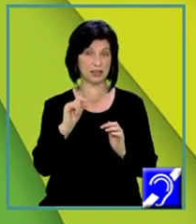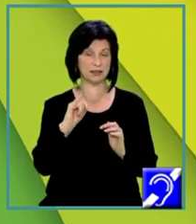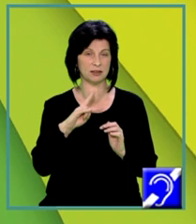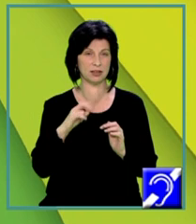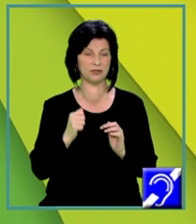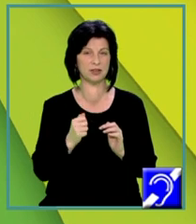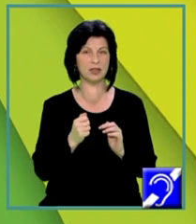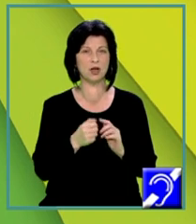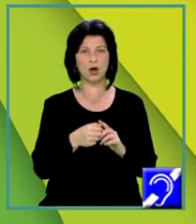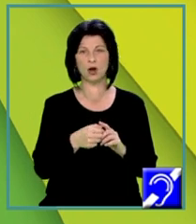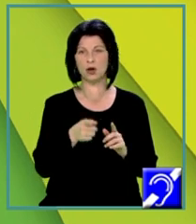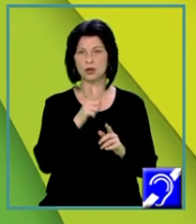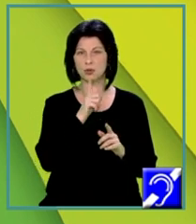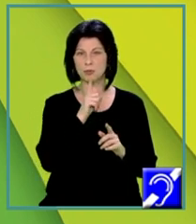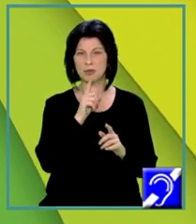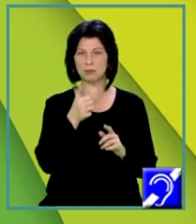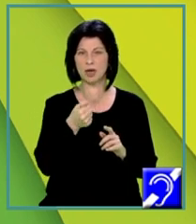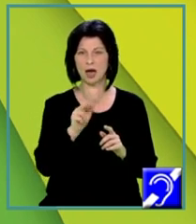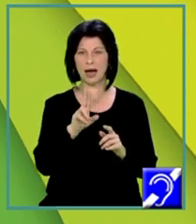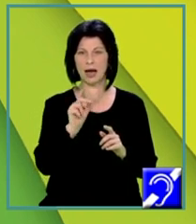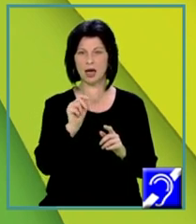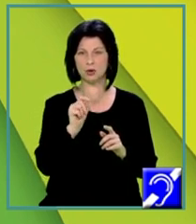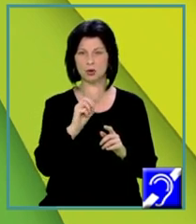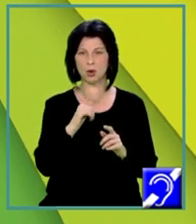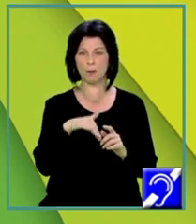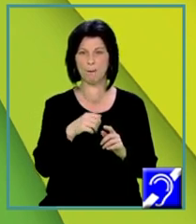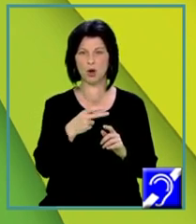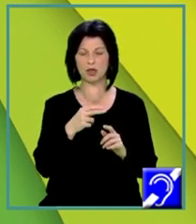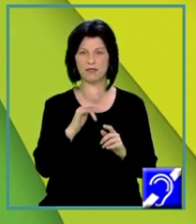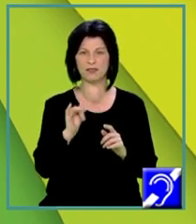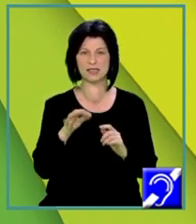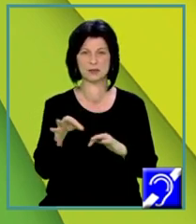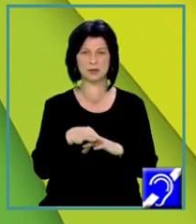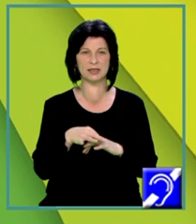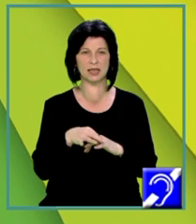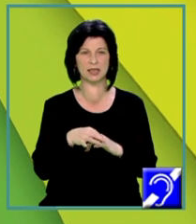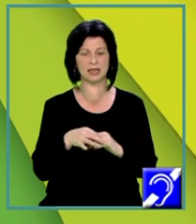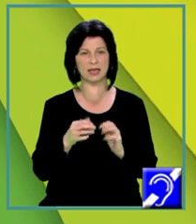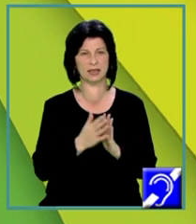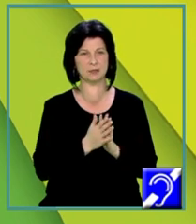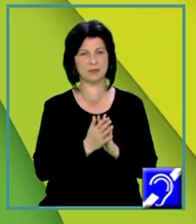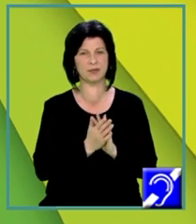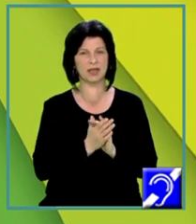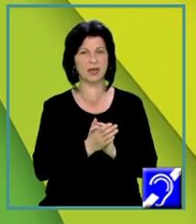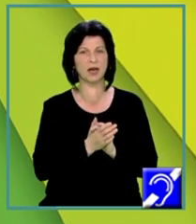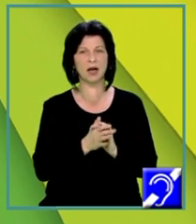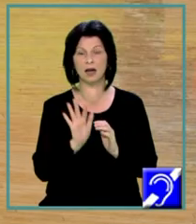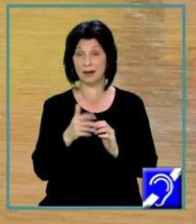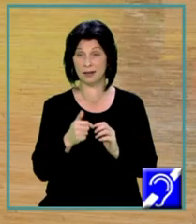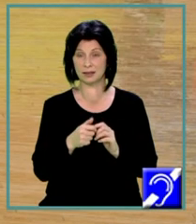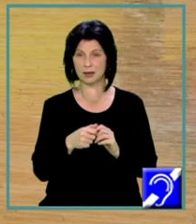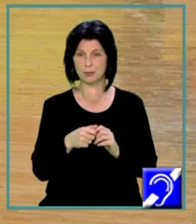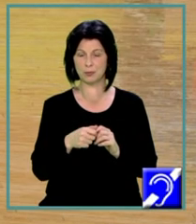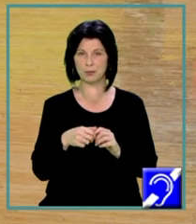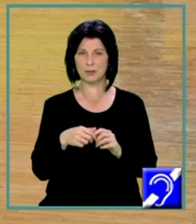de inele Așadar automorfism înseamnă o funcție cu proprietățile de dinainte a b c și în plus bijectivă